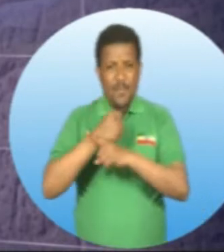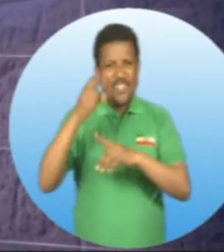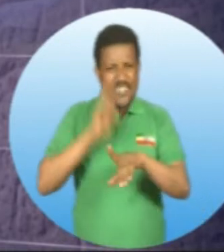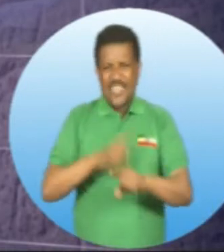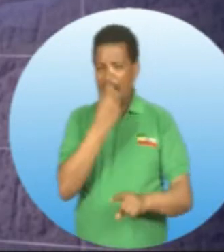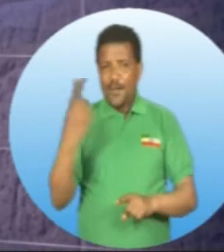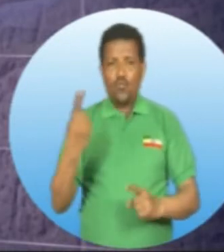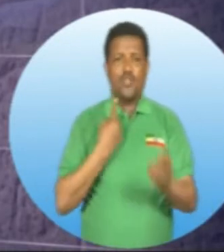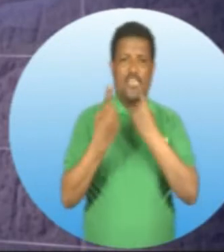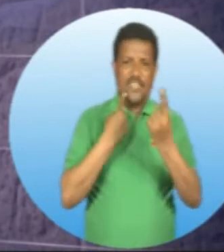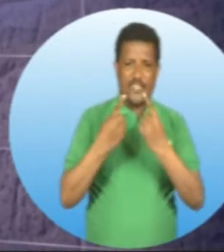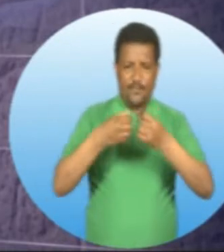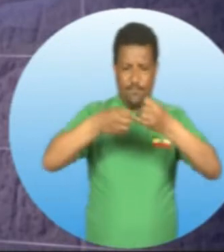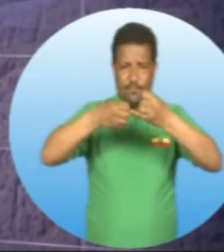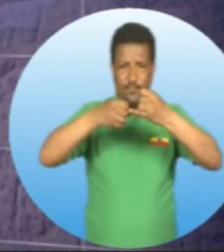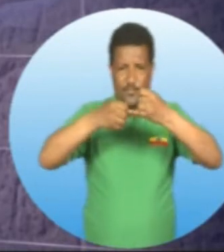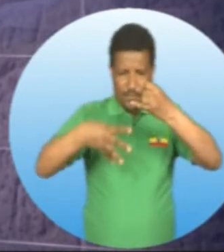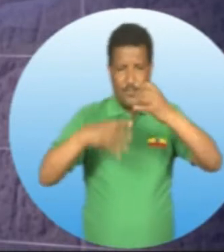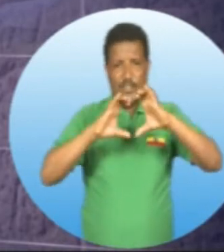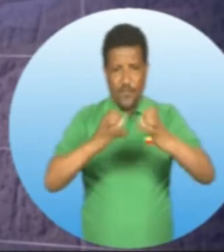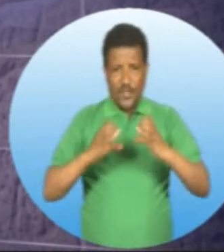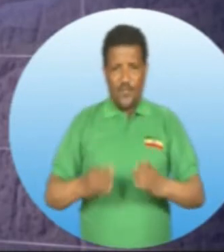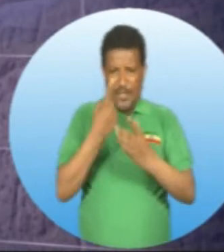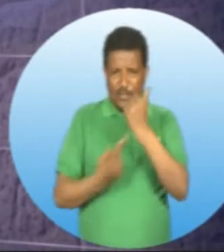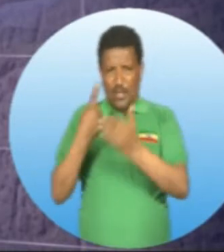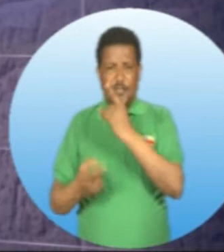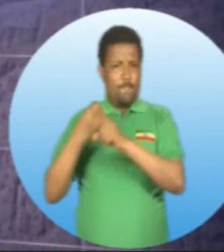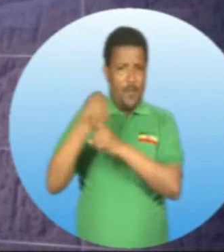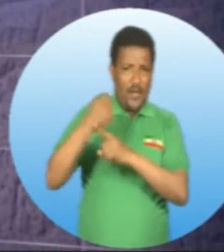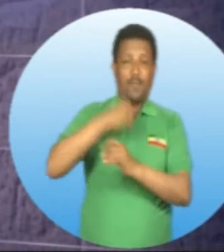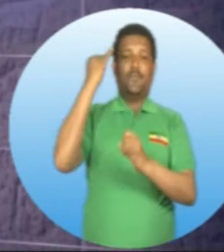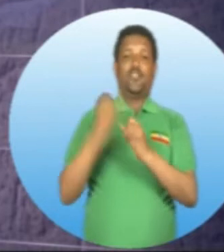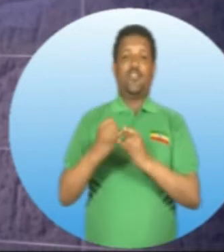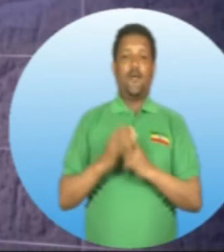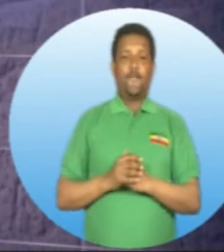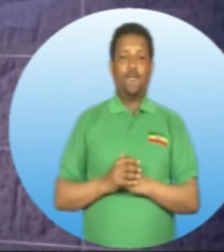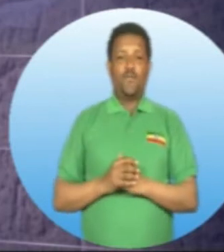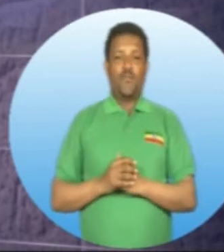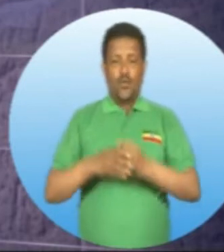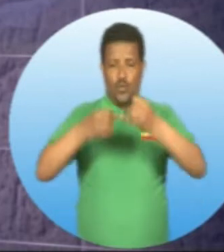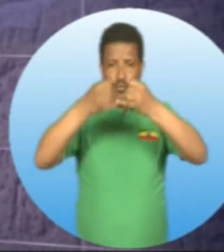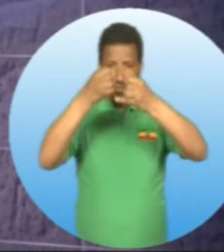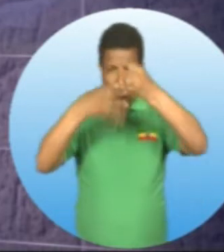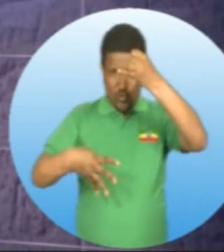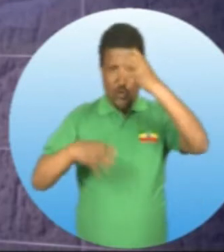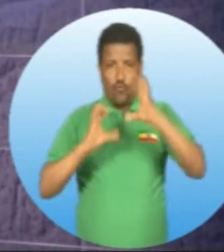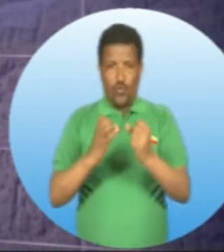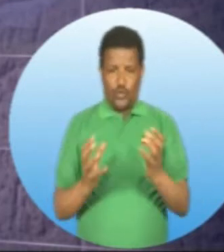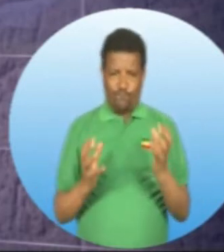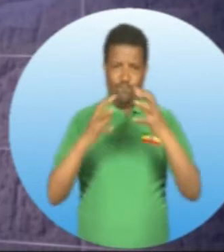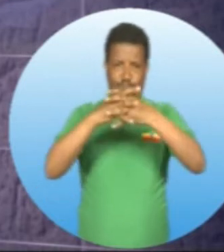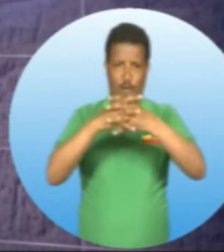በልምምድ ጊዜ እያንዳንዱን የንግግር ንዑስ ክፍል በተናጠል በመለማመድ በመጨረሻም ንዑሳን